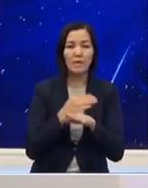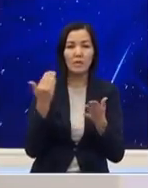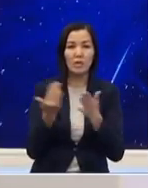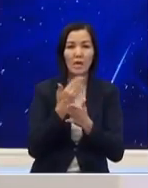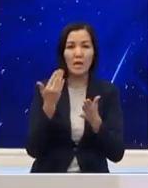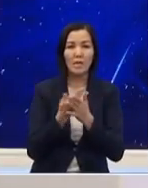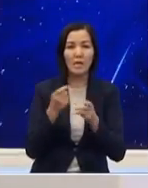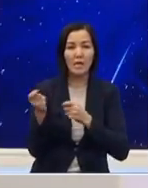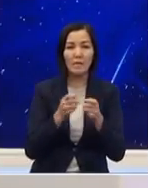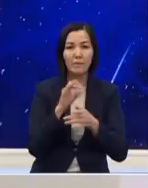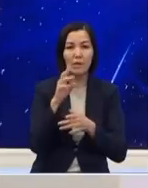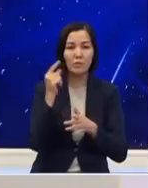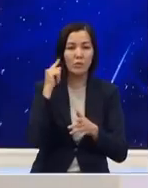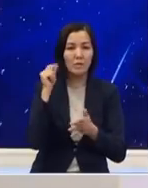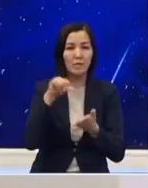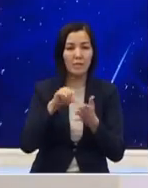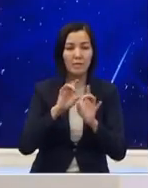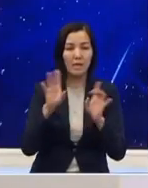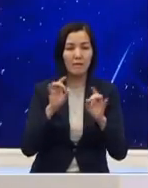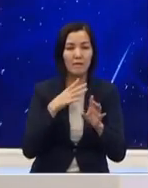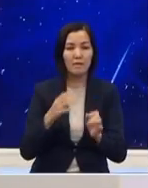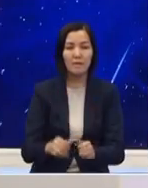әкімдікте Ақсудың тыңдалымында айтылды.